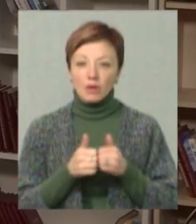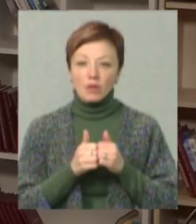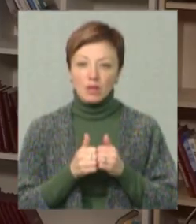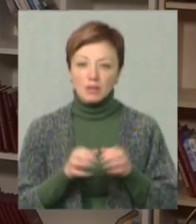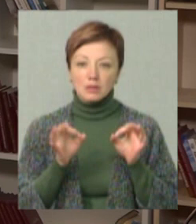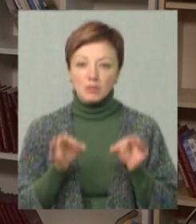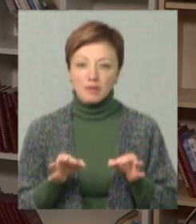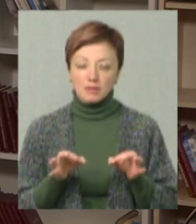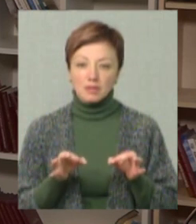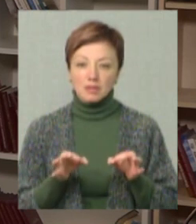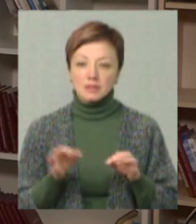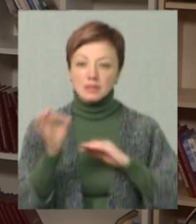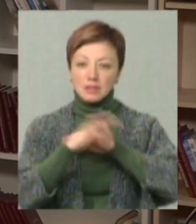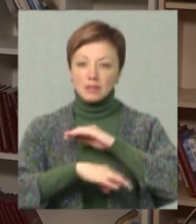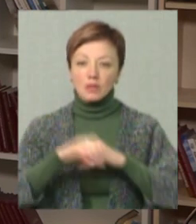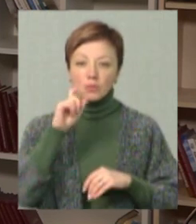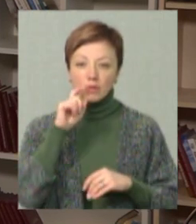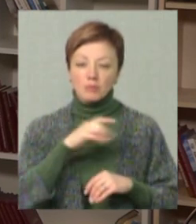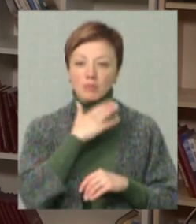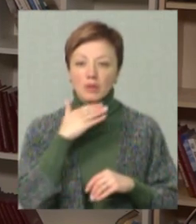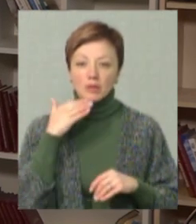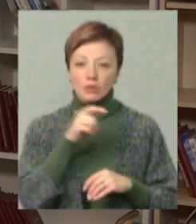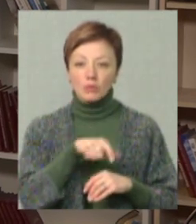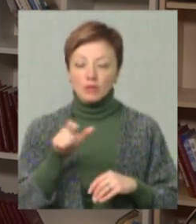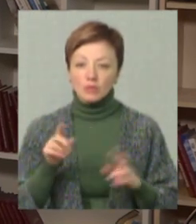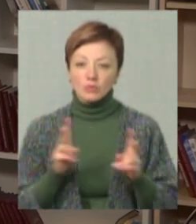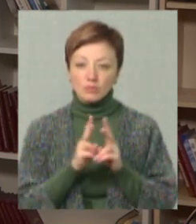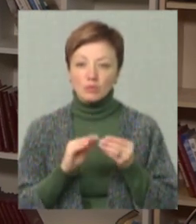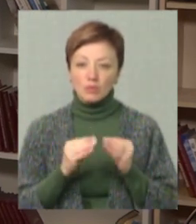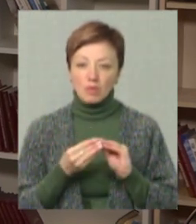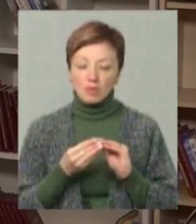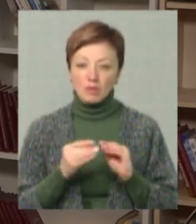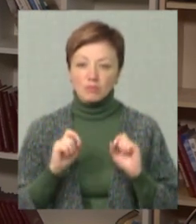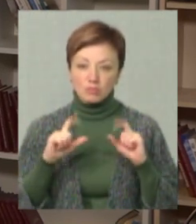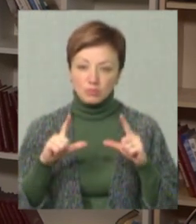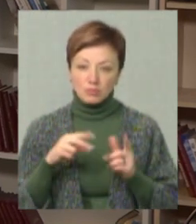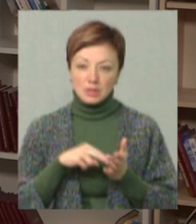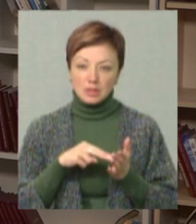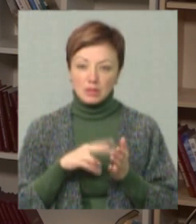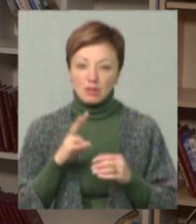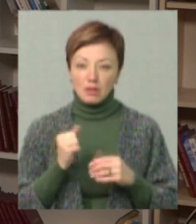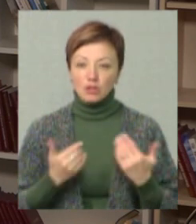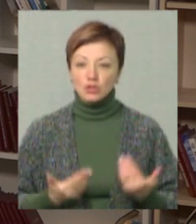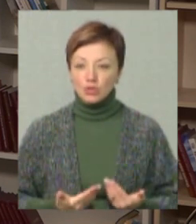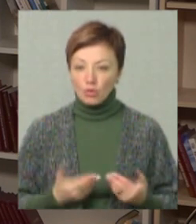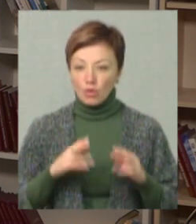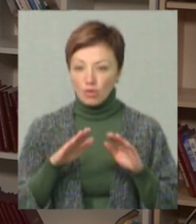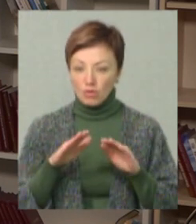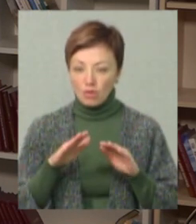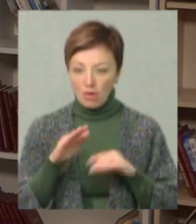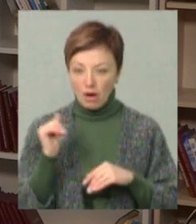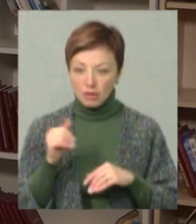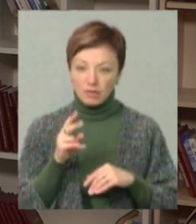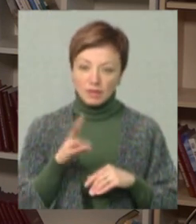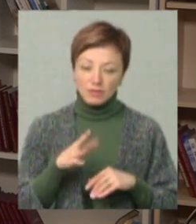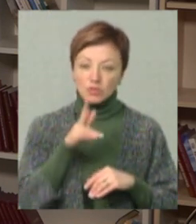колеги. Насправді, в Західній Україні чимало людей зіштовхнулося з проблемою високих цін на оренду